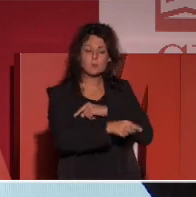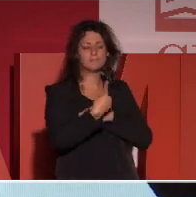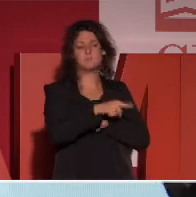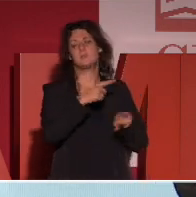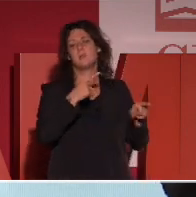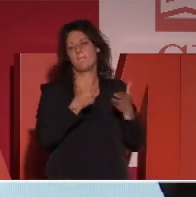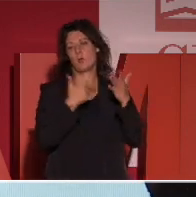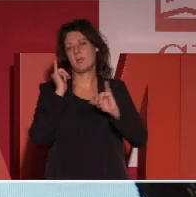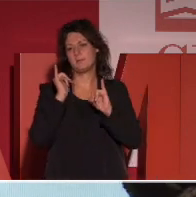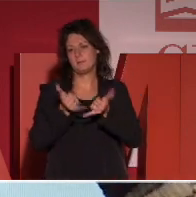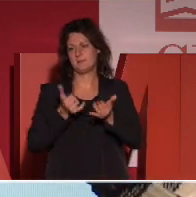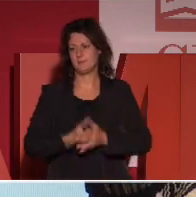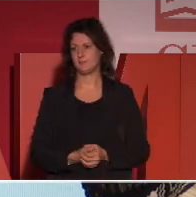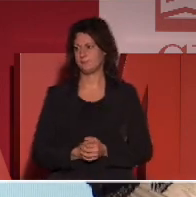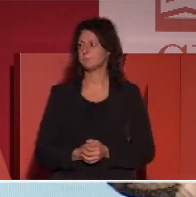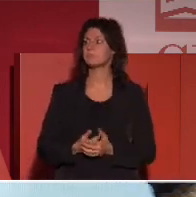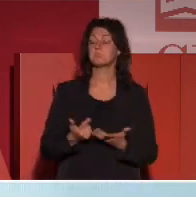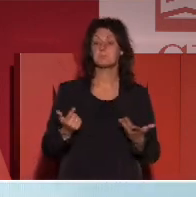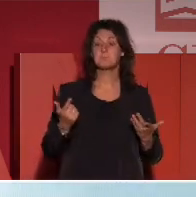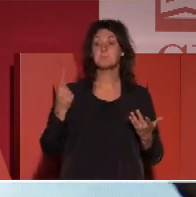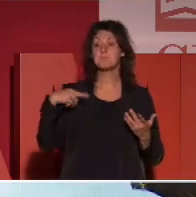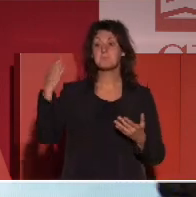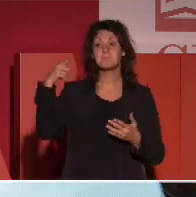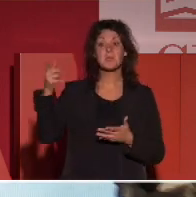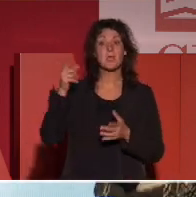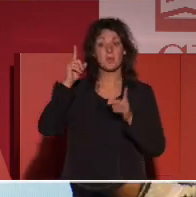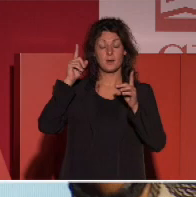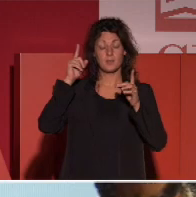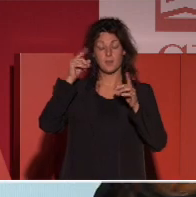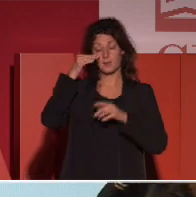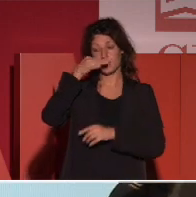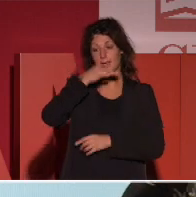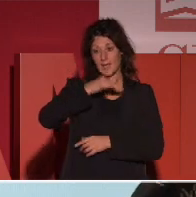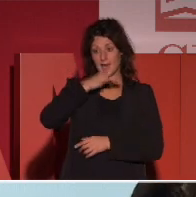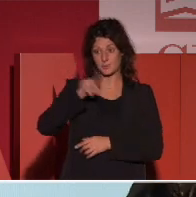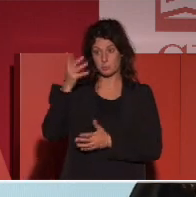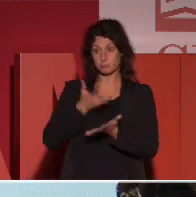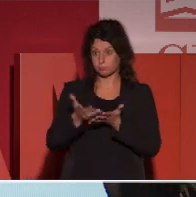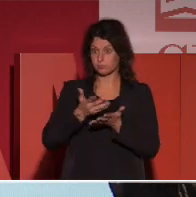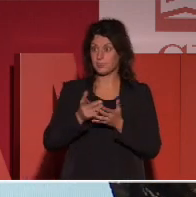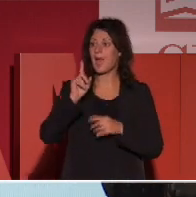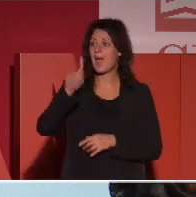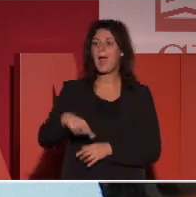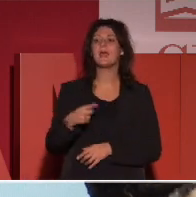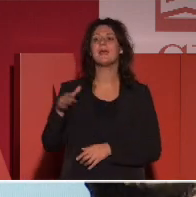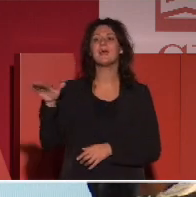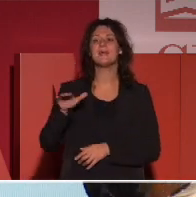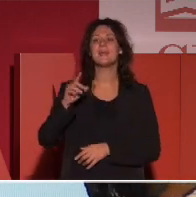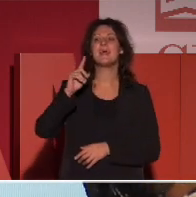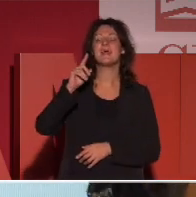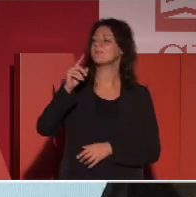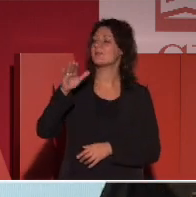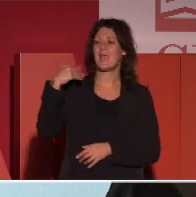e leggera solidarietà tra con il tema perché è una giovane persona ma insomma diretta tombeur nei confronti della quale io